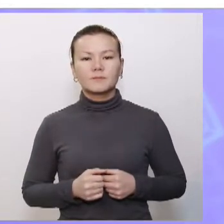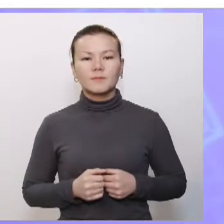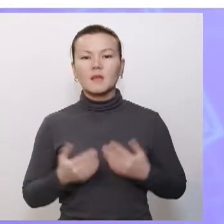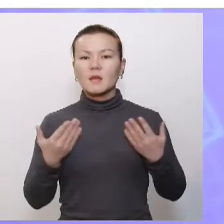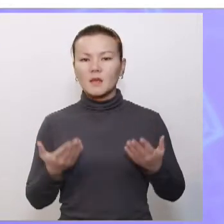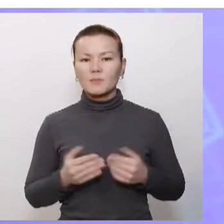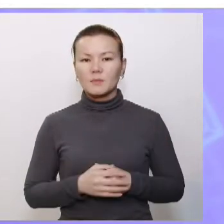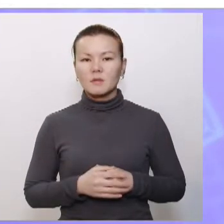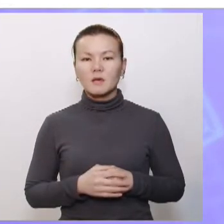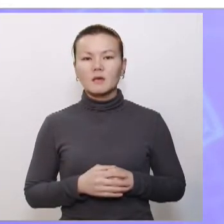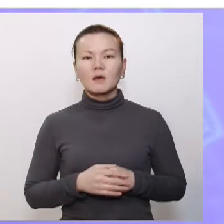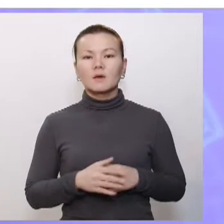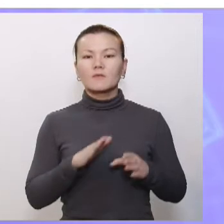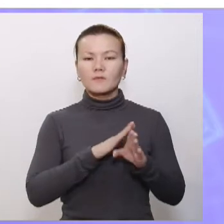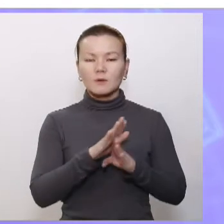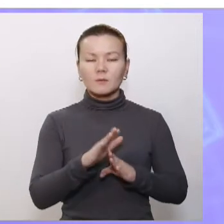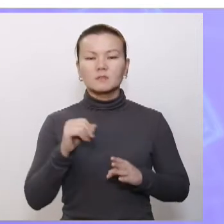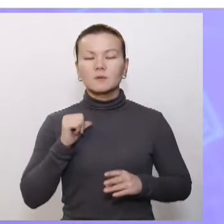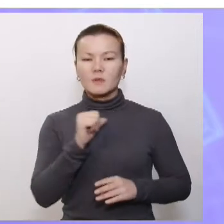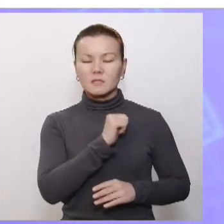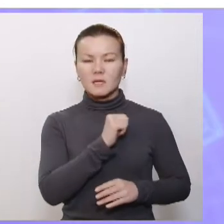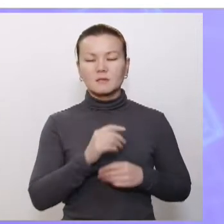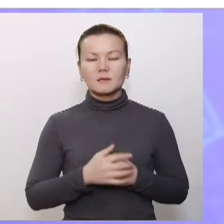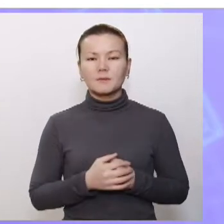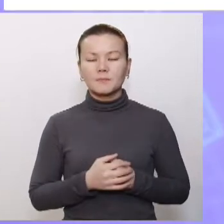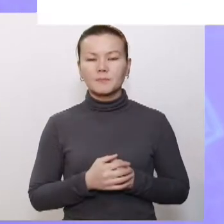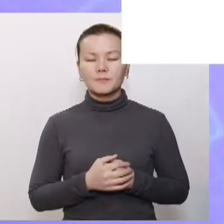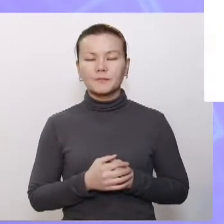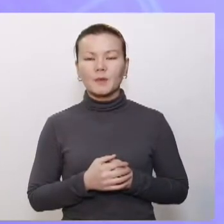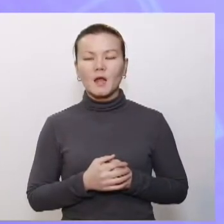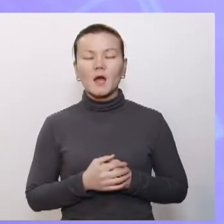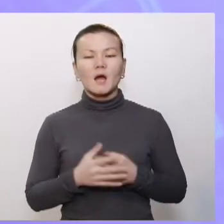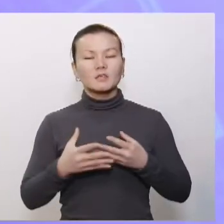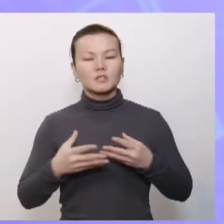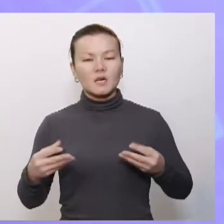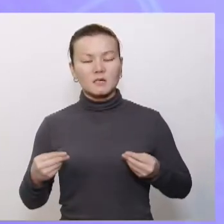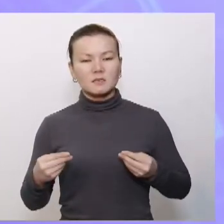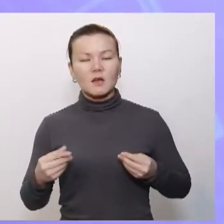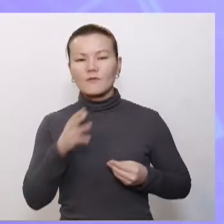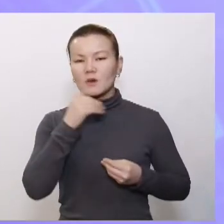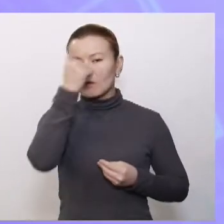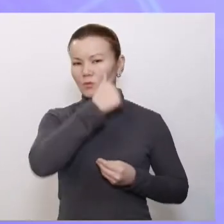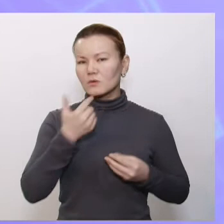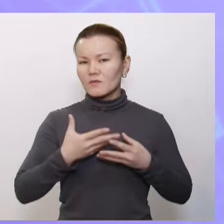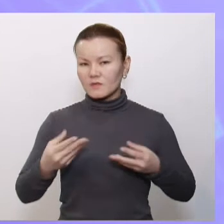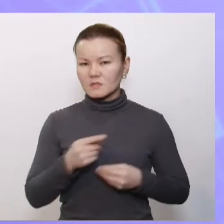Эми өз алдынча аткаргыла. Жаз мезгили сага жагабы?